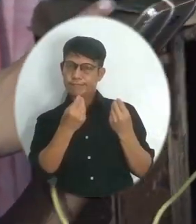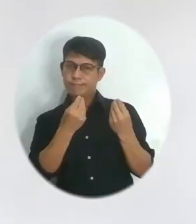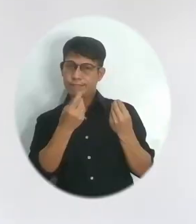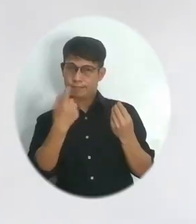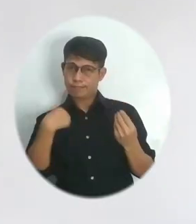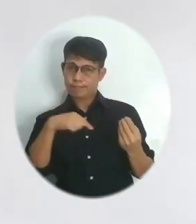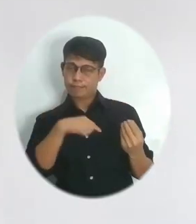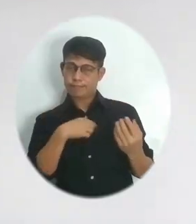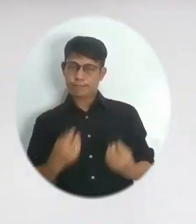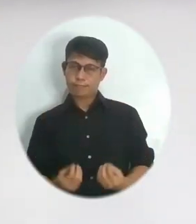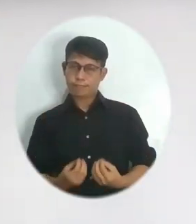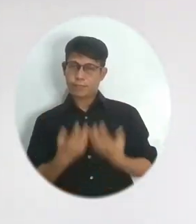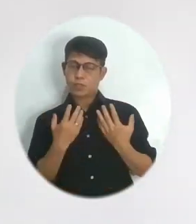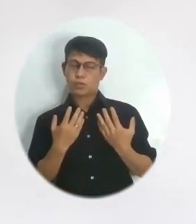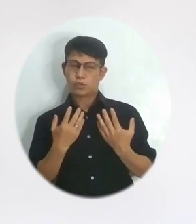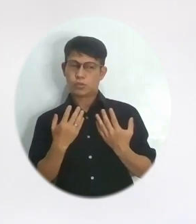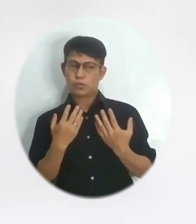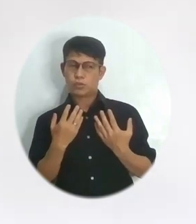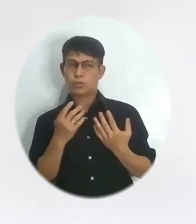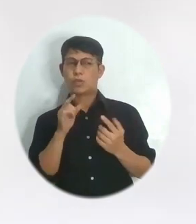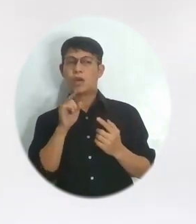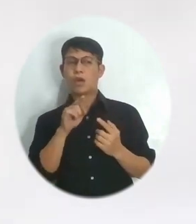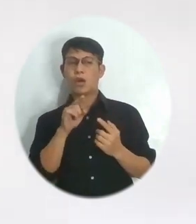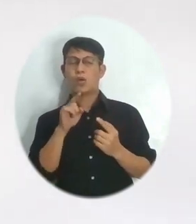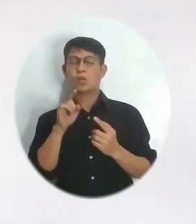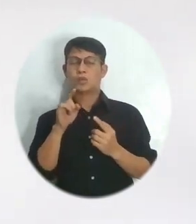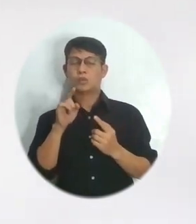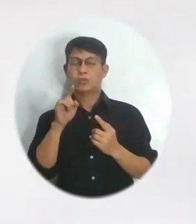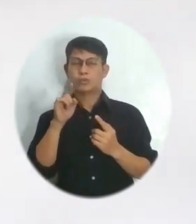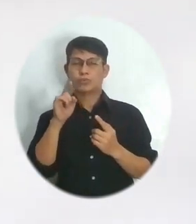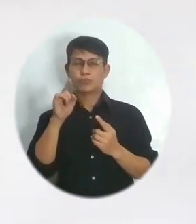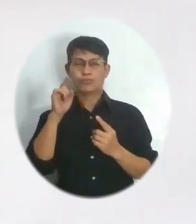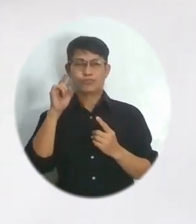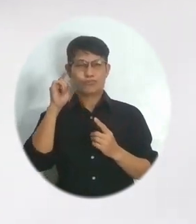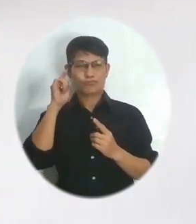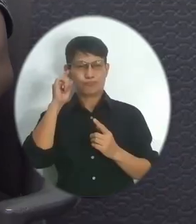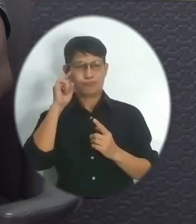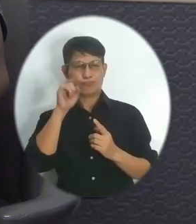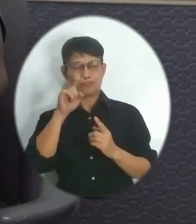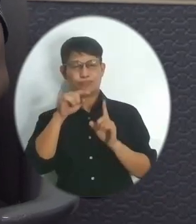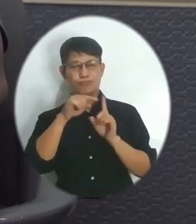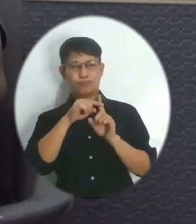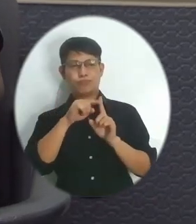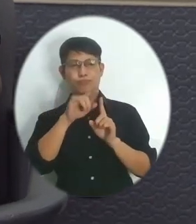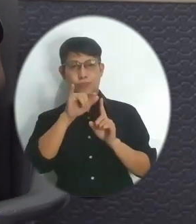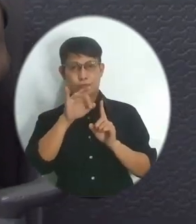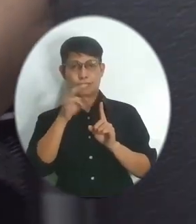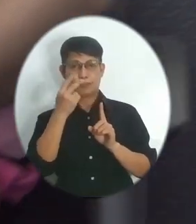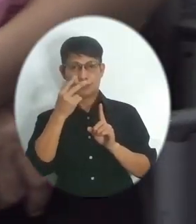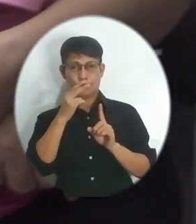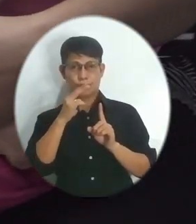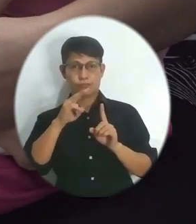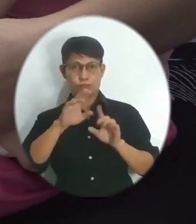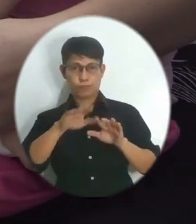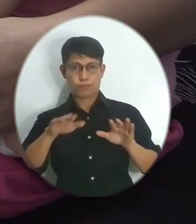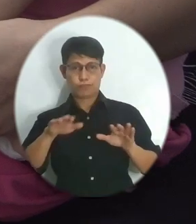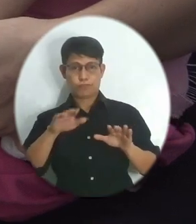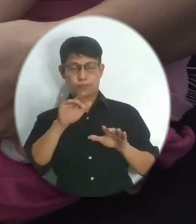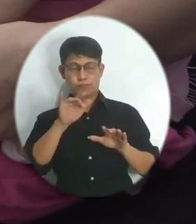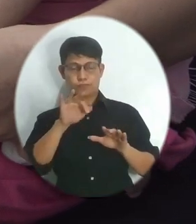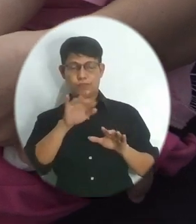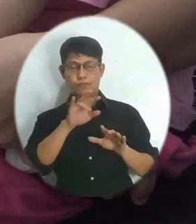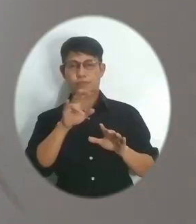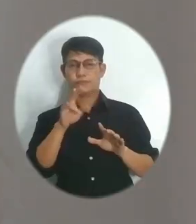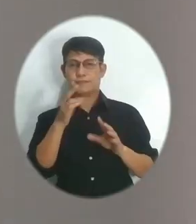atin ng inspirasyon. At nakakakita tayo ng magandang kinabukasan pag nakikita natin masaya ang ating mga anak.